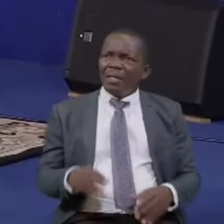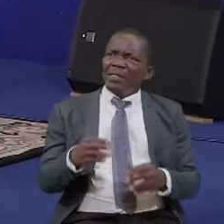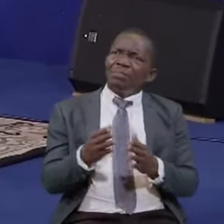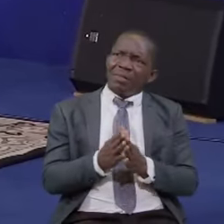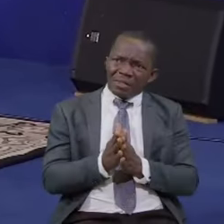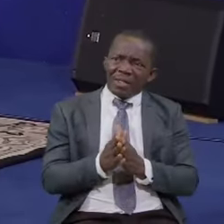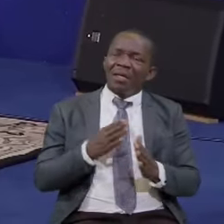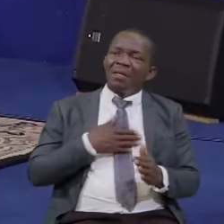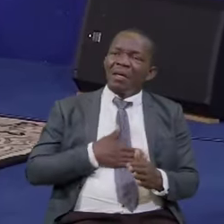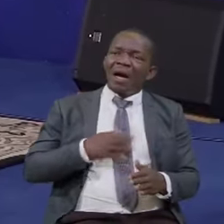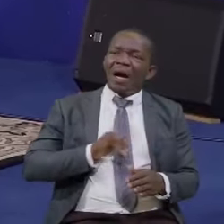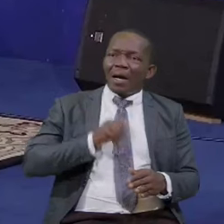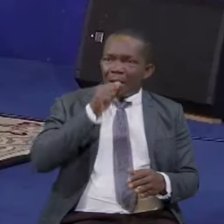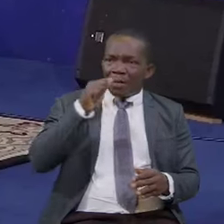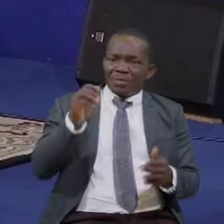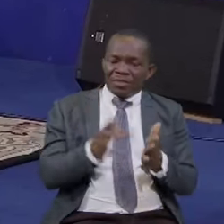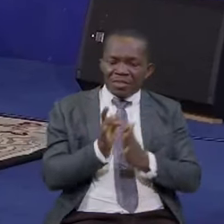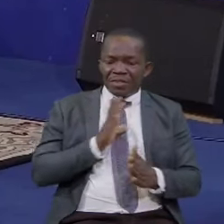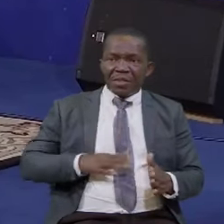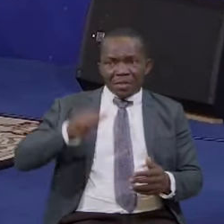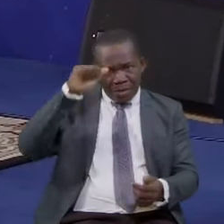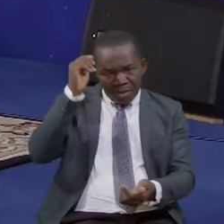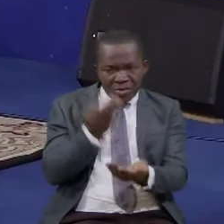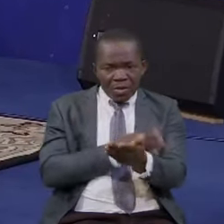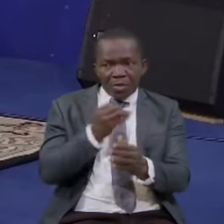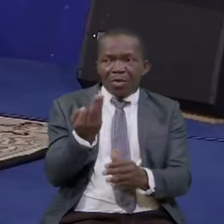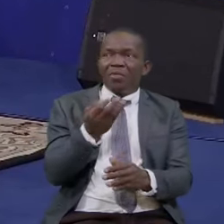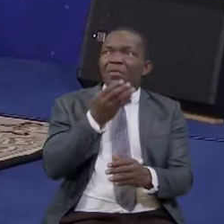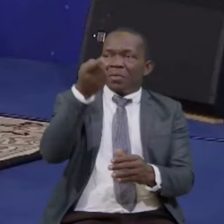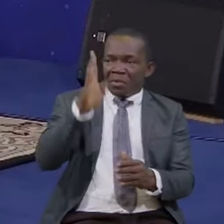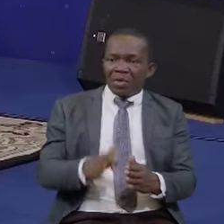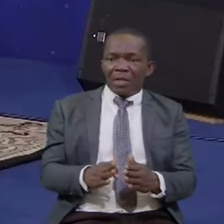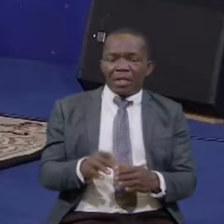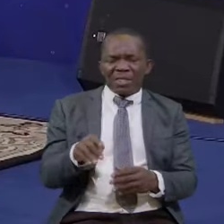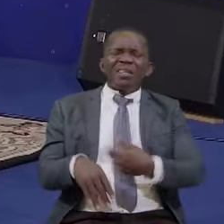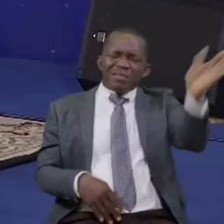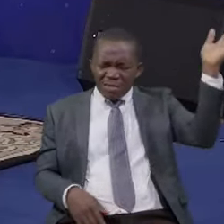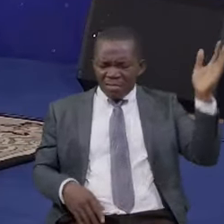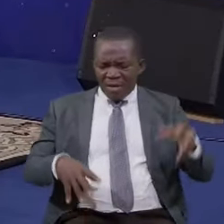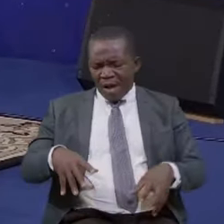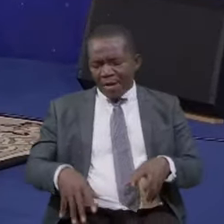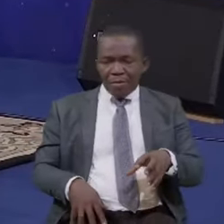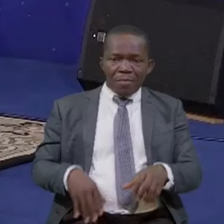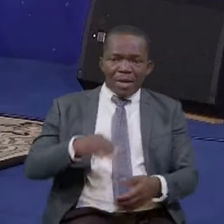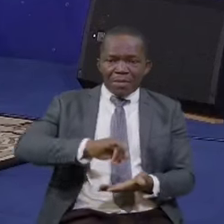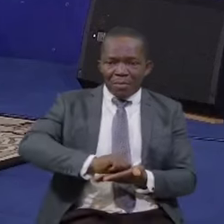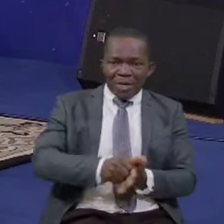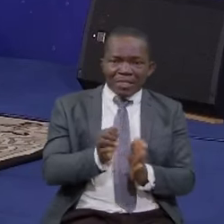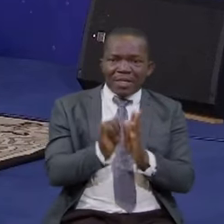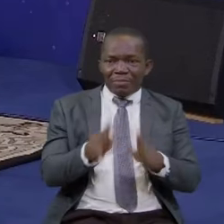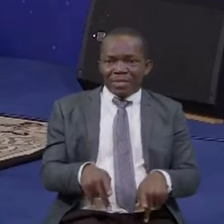Jésus et tu le foule au pieds tu foule au pied le Fils